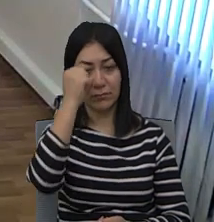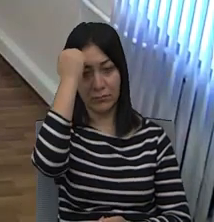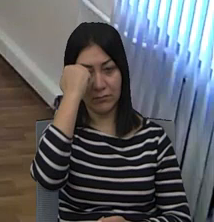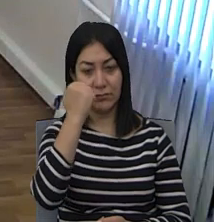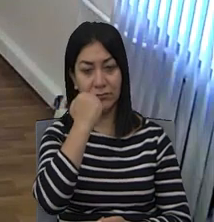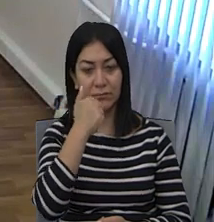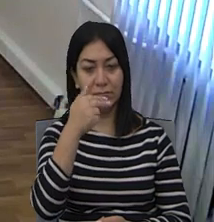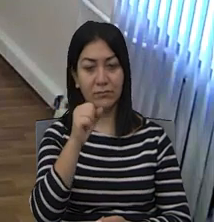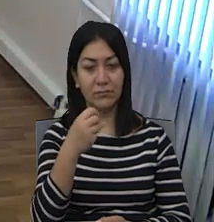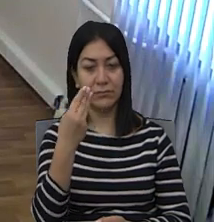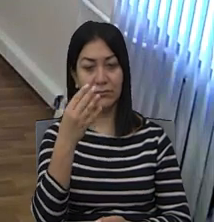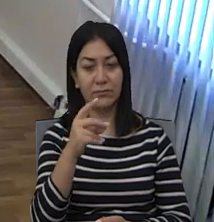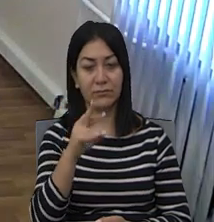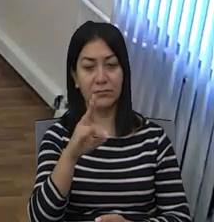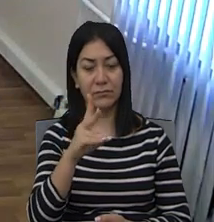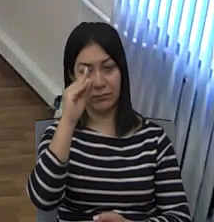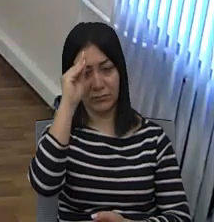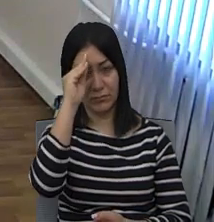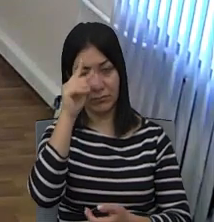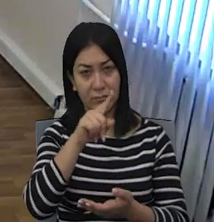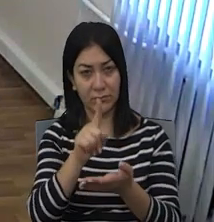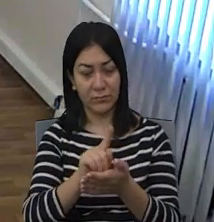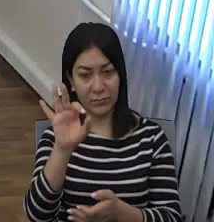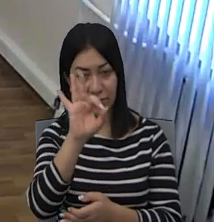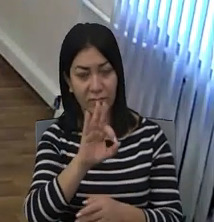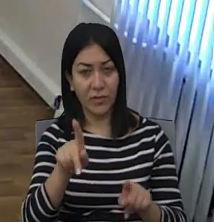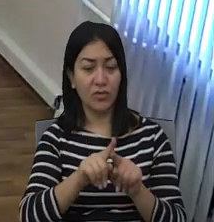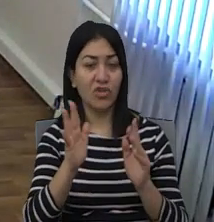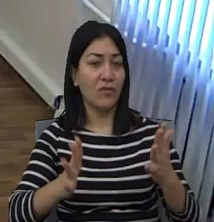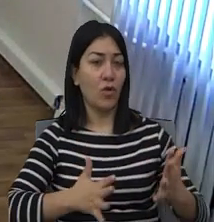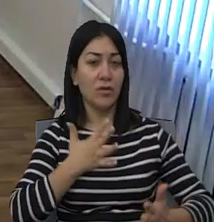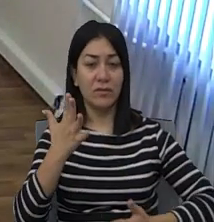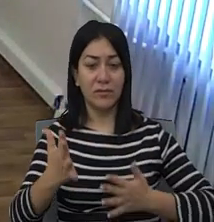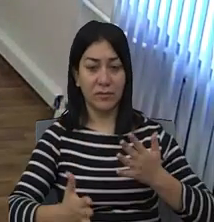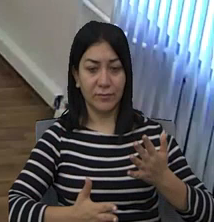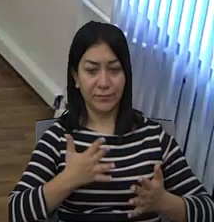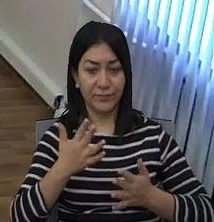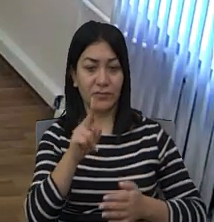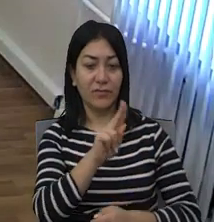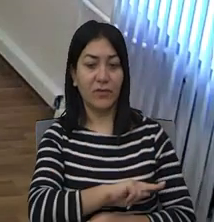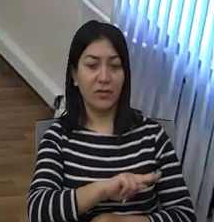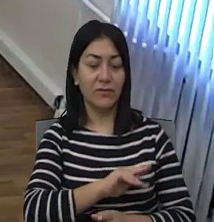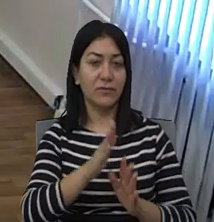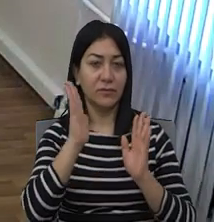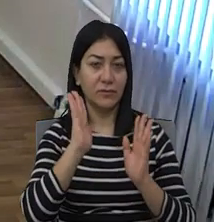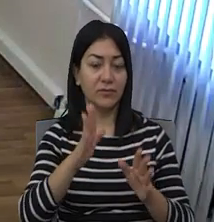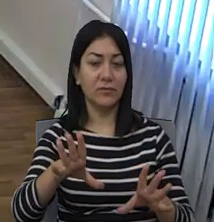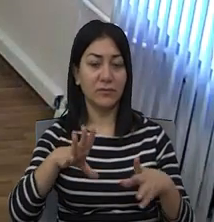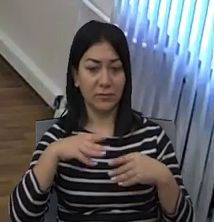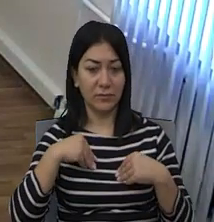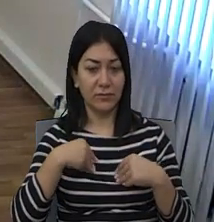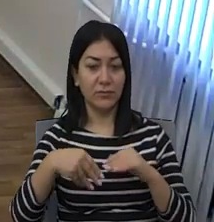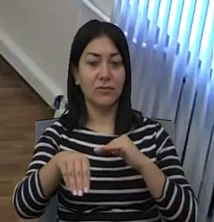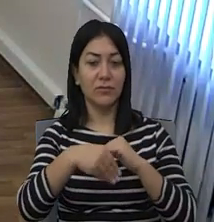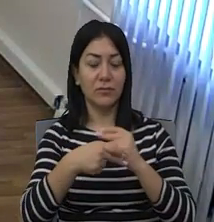ձեր մեկնաբանությունների համար։ Մենք նույնպես շատ ոգևորված ենք, որ ուրեմն աշխատելու ենք ձեզ հետ,